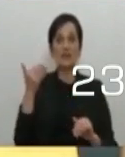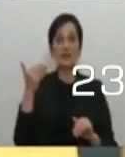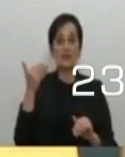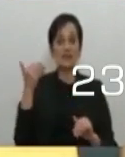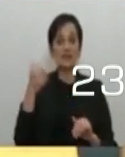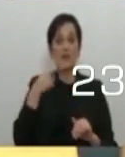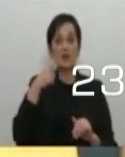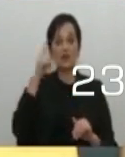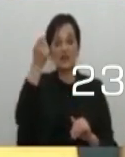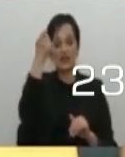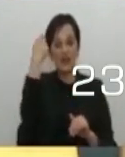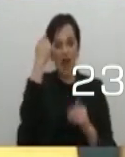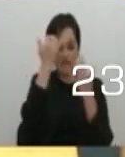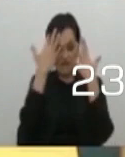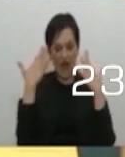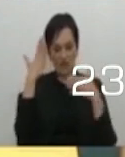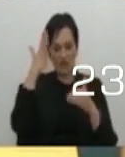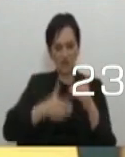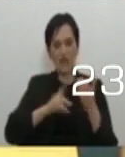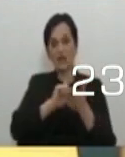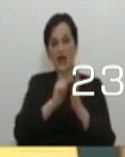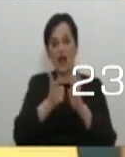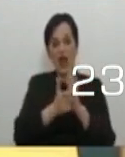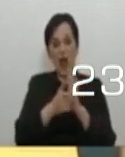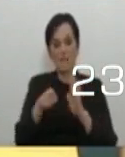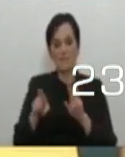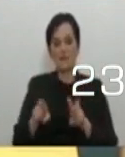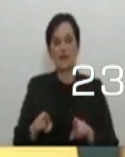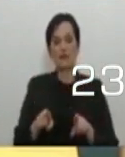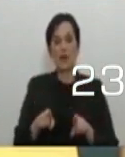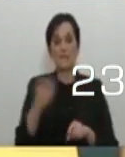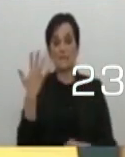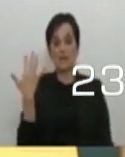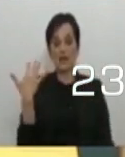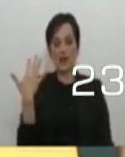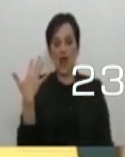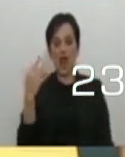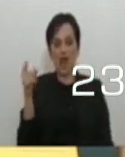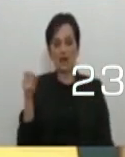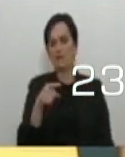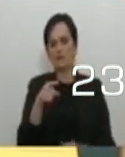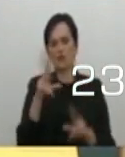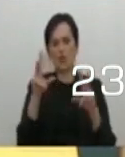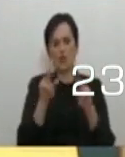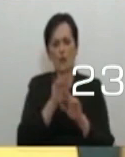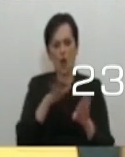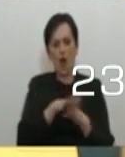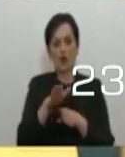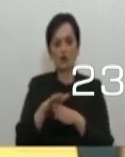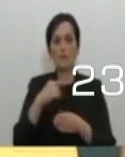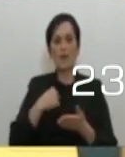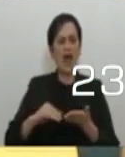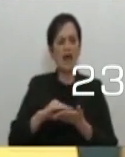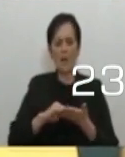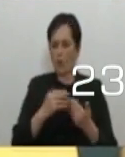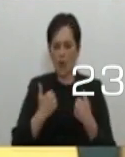დავარცხნილი ჯალათი. კაბინეტში მჯდობი, რომელიც ხრისი ხელით ასრულებდა იმ ბედურებას, რაც გვახსოვს და რისი გამეორებაც არ